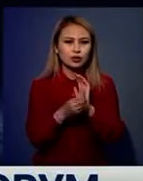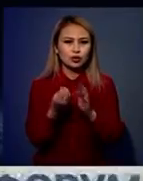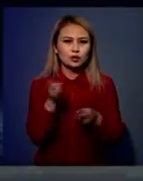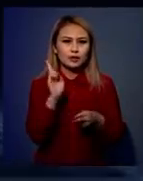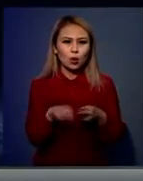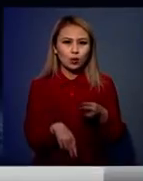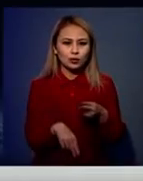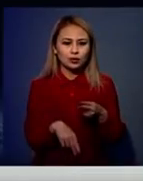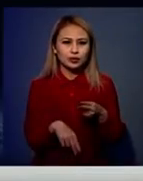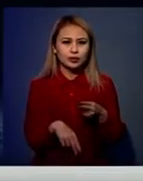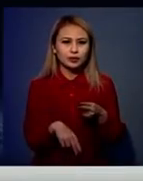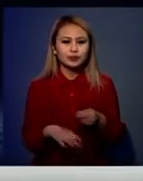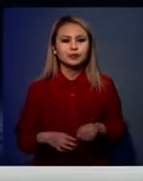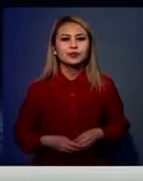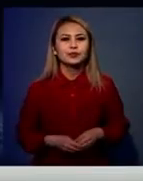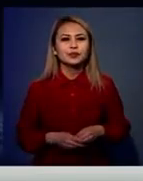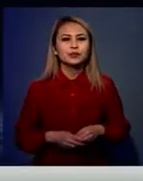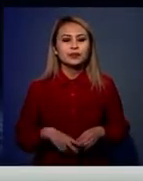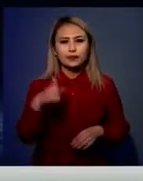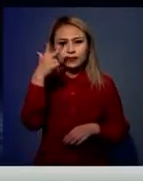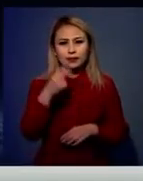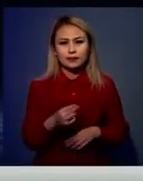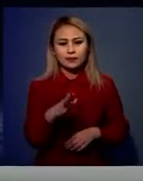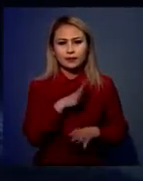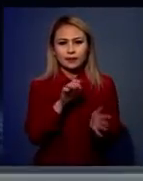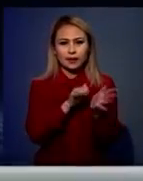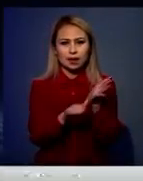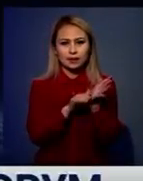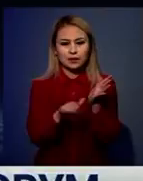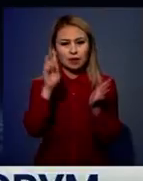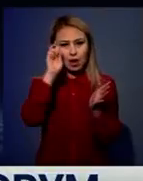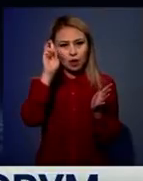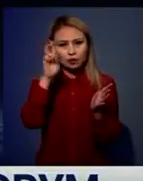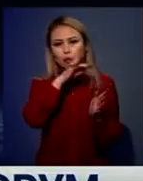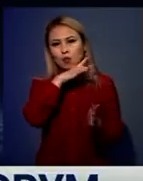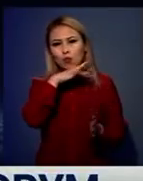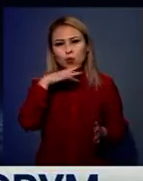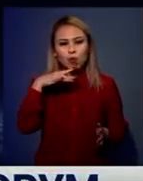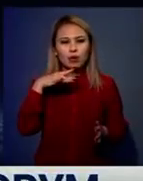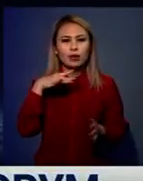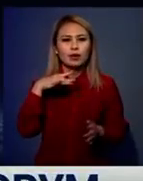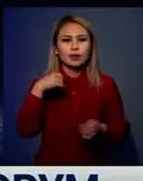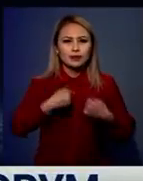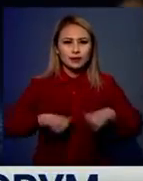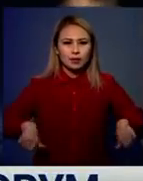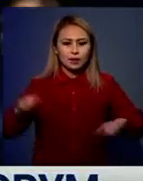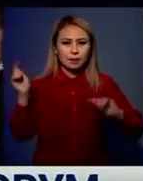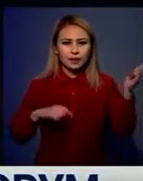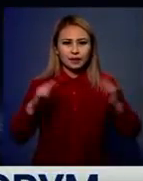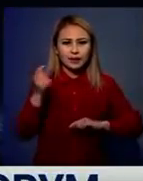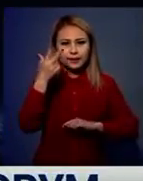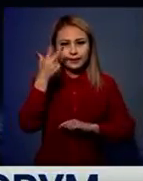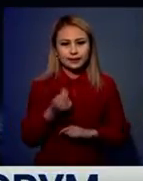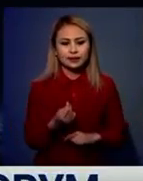тәмамдалды. 3 күнге созылған жиынға 60 мемлекеттен көп деген сарапшылар келген болатын. Олар 3